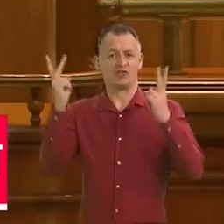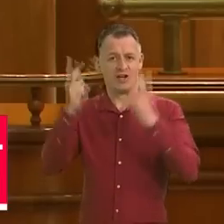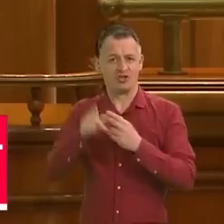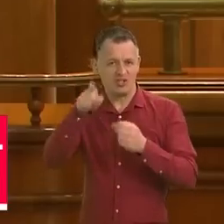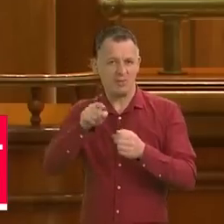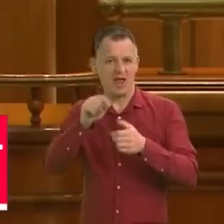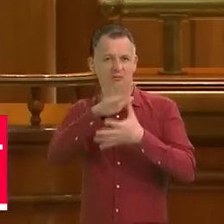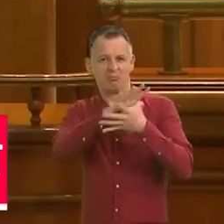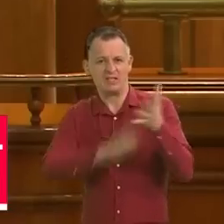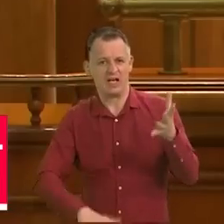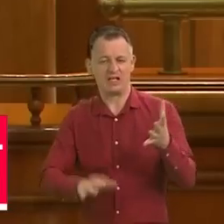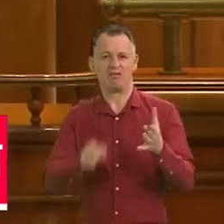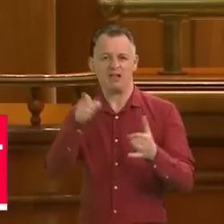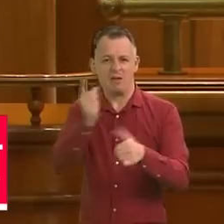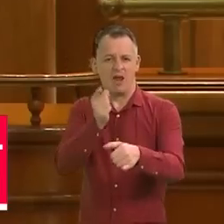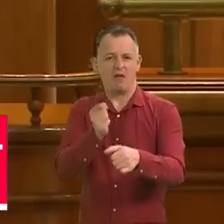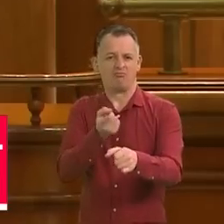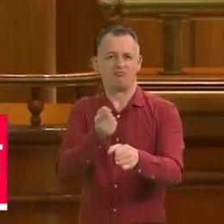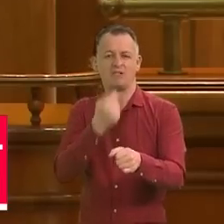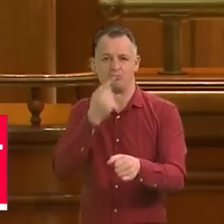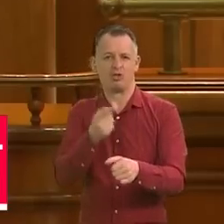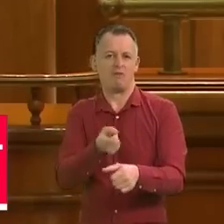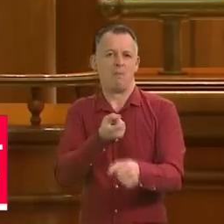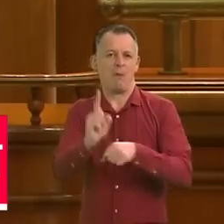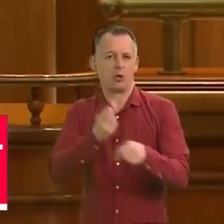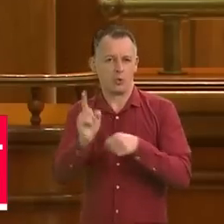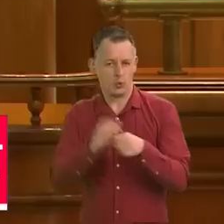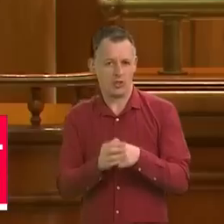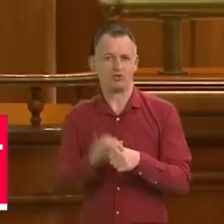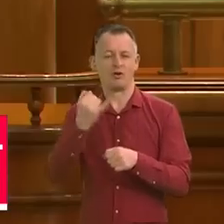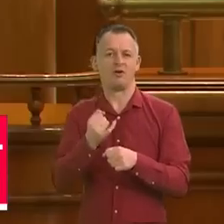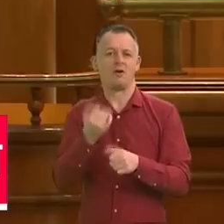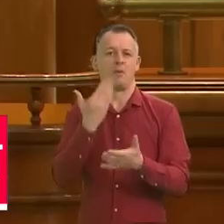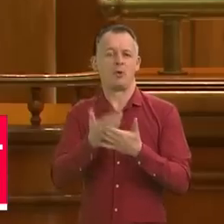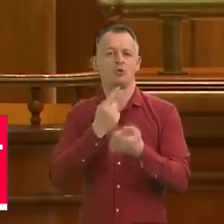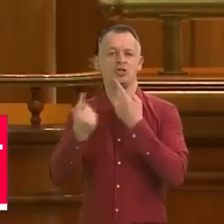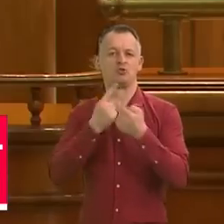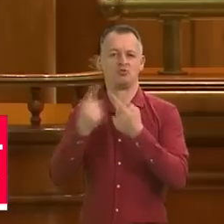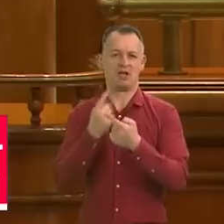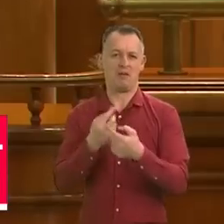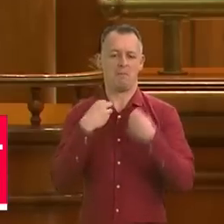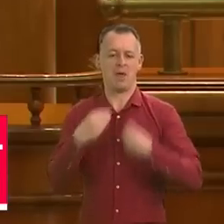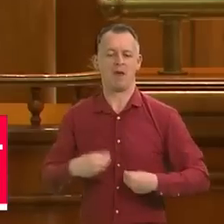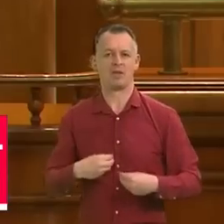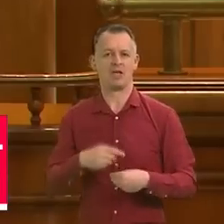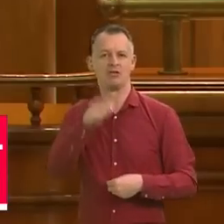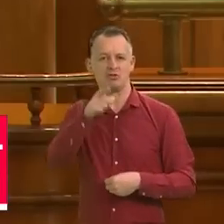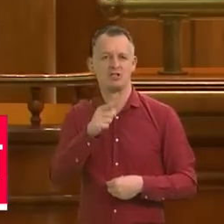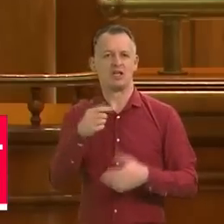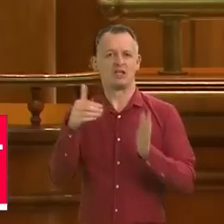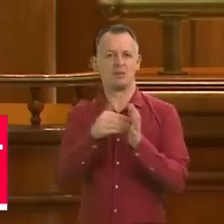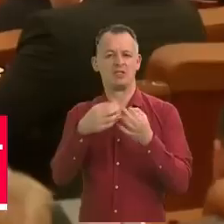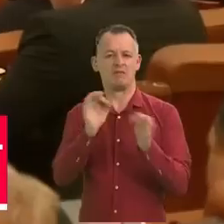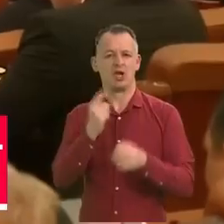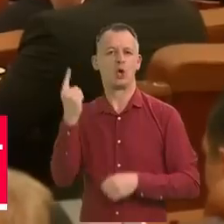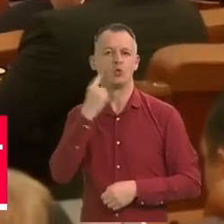o asemenea parodie, o asemenea caricatură de dezbatere parlamentară. Să vă crape obrazul de rușine